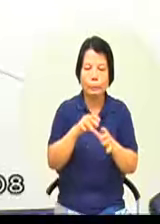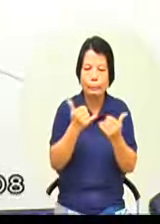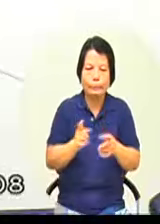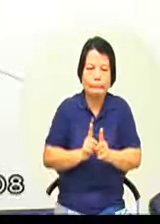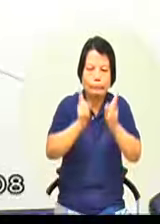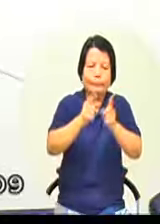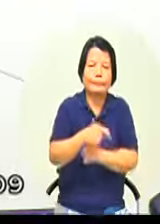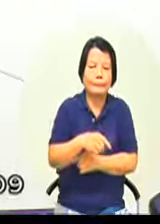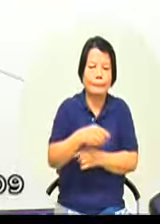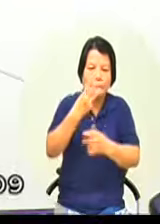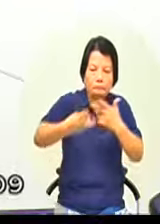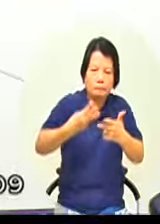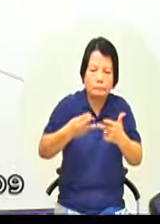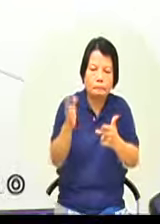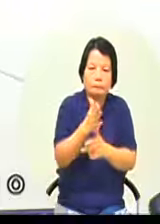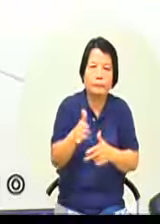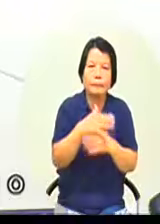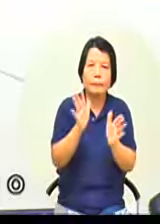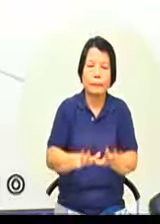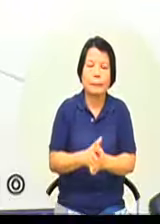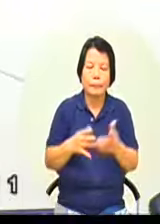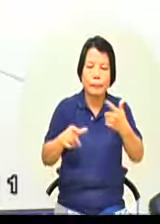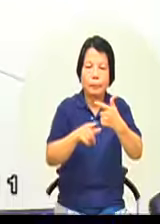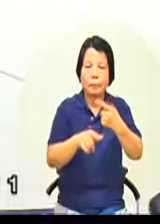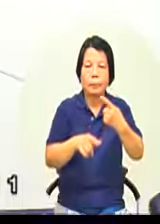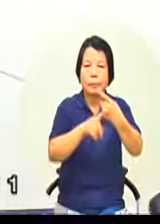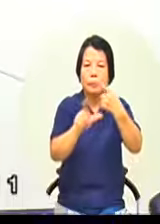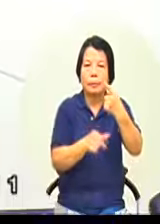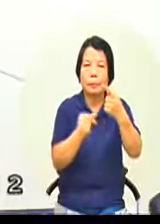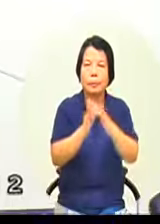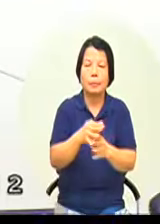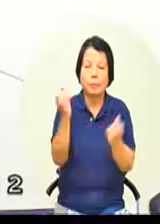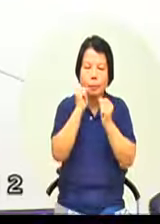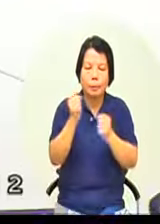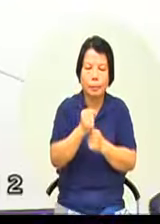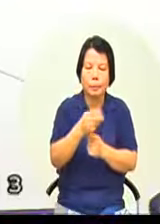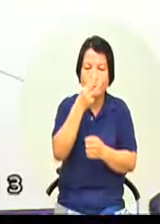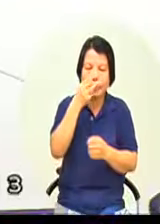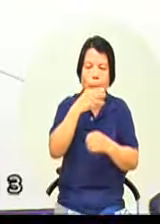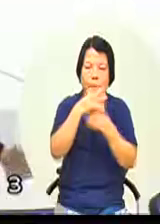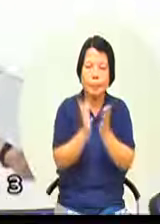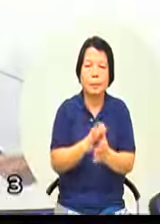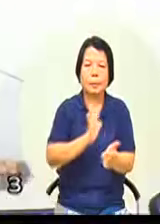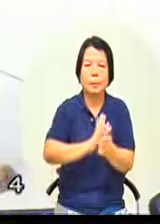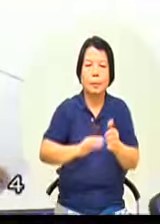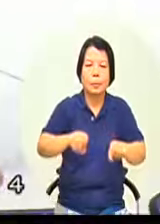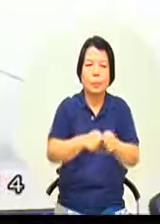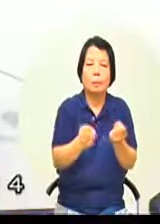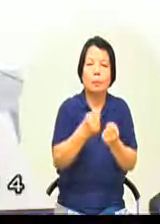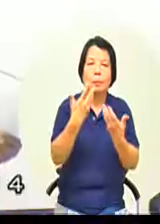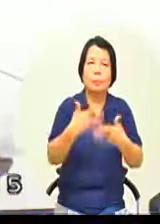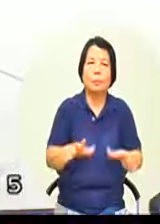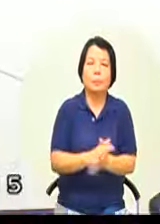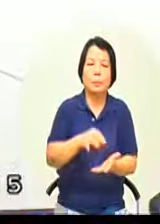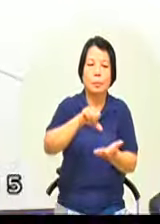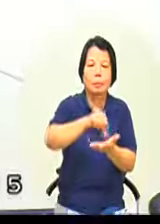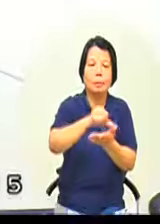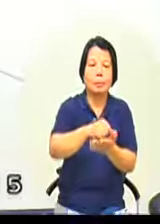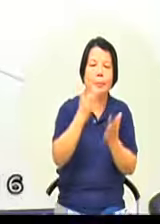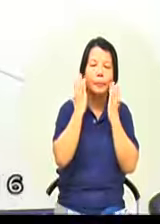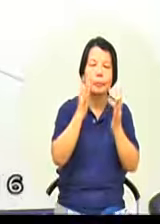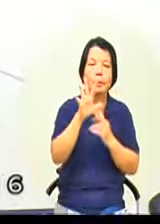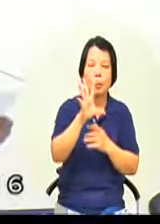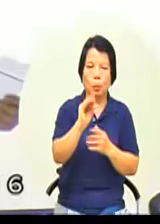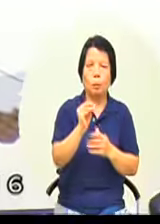那从今年的1月份的寒害，就造成农民很大的损失，也损害了很多的一些蔬菜。